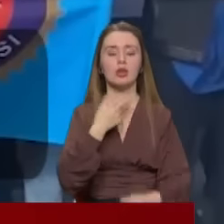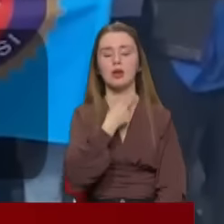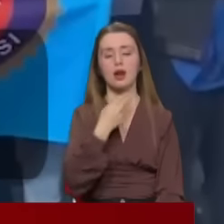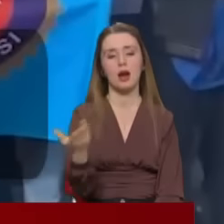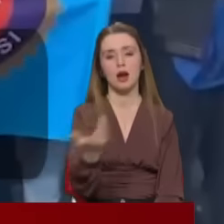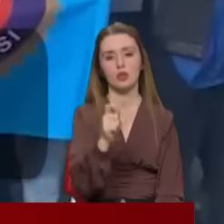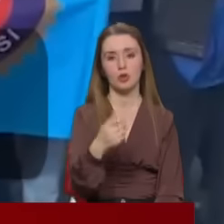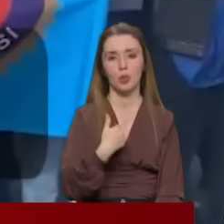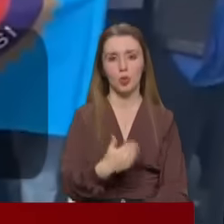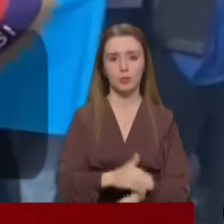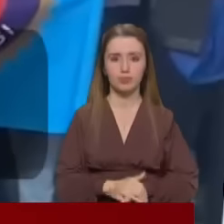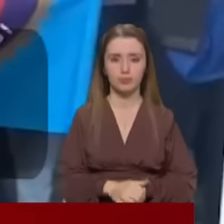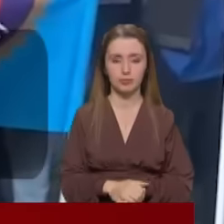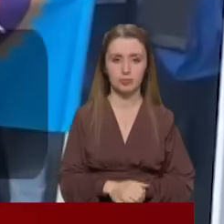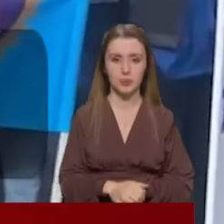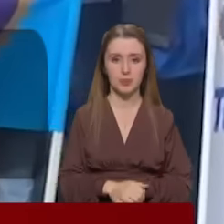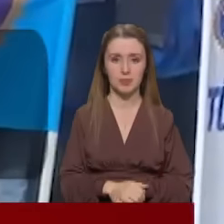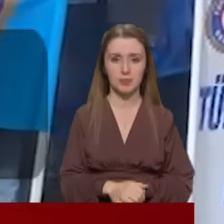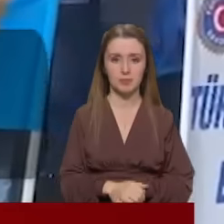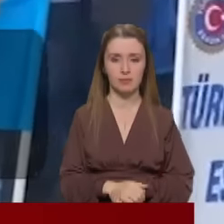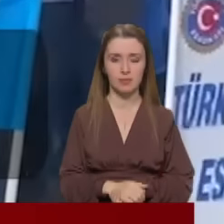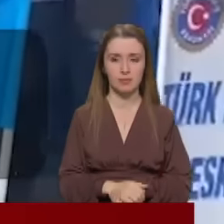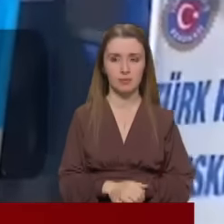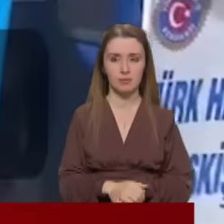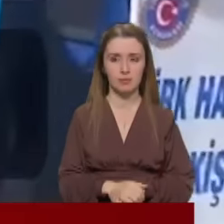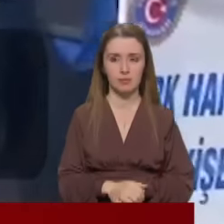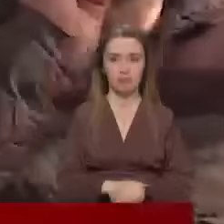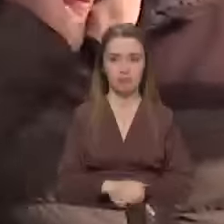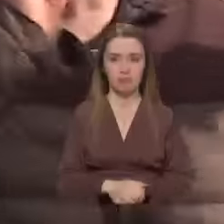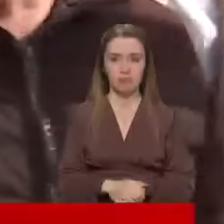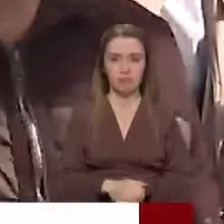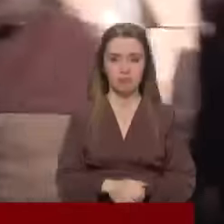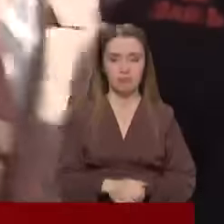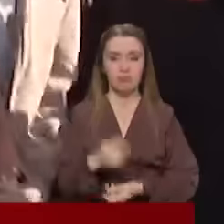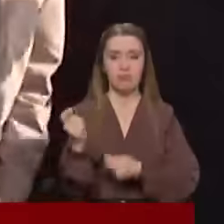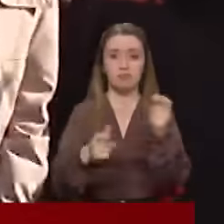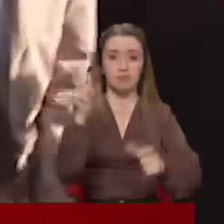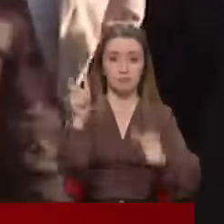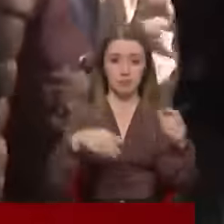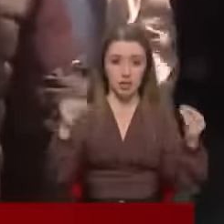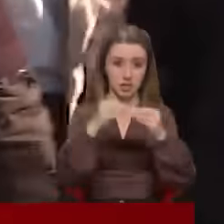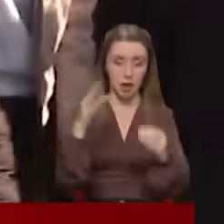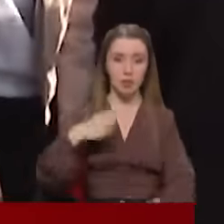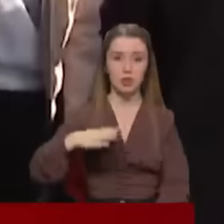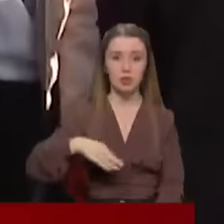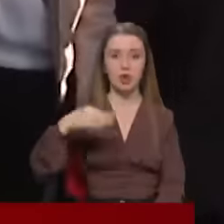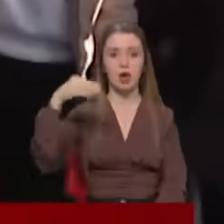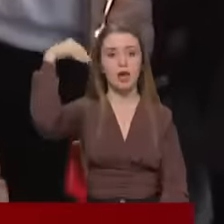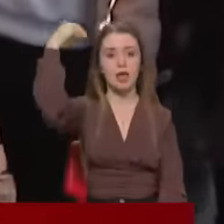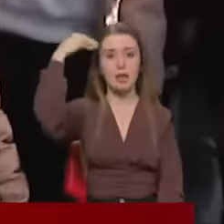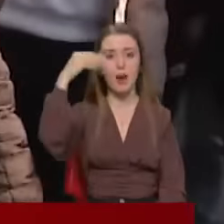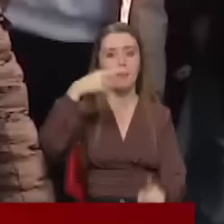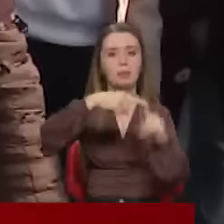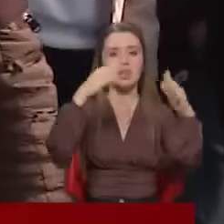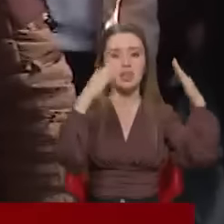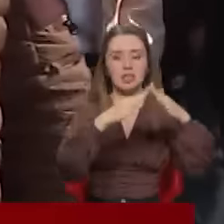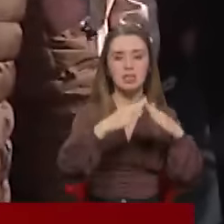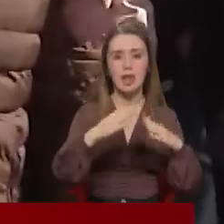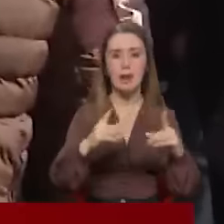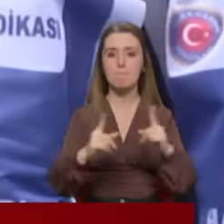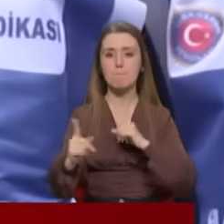biz geçinemiyoruz diyoruz ya, geçinemiyoruz. Başka bir şey demiyoruz. İşçilerin zam talebini imama, kiliseye ve